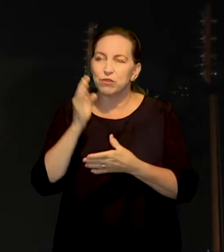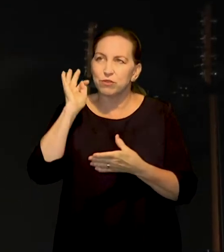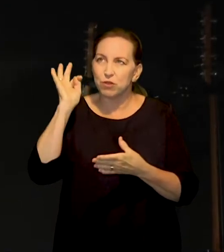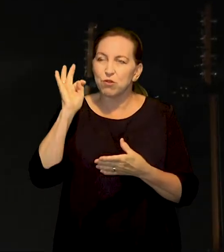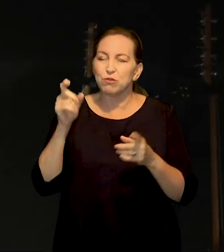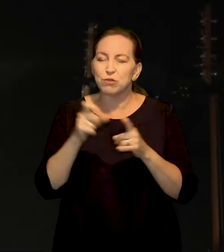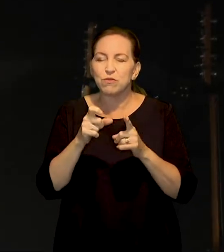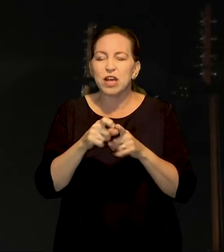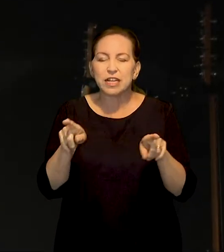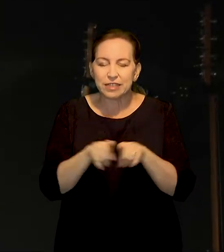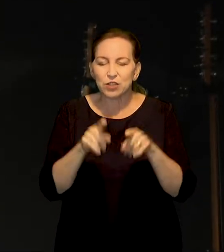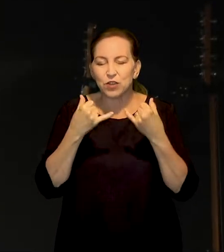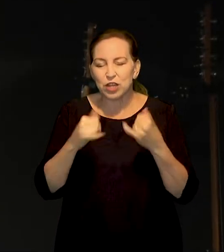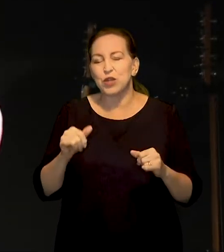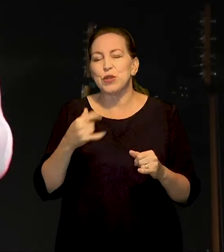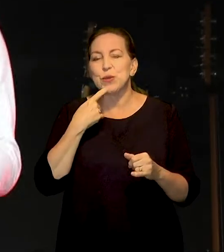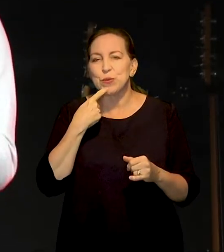używa różnych innych języków.